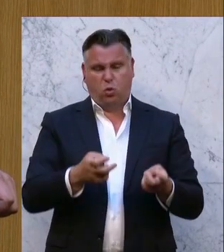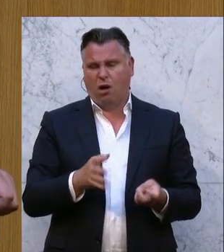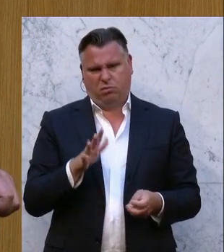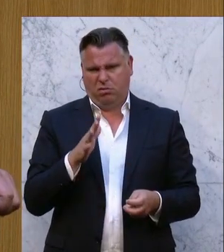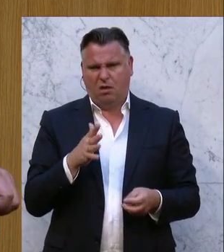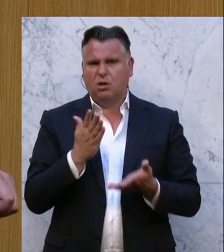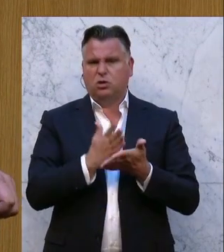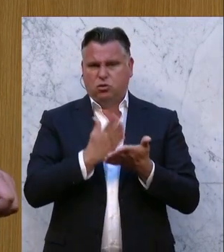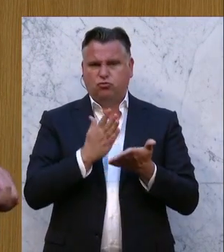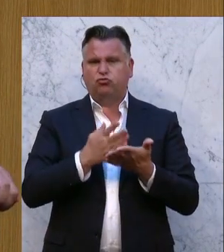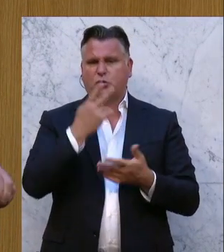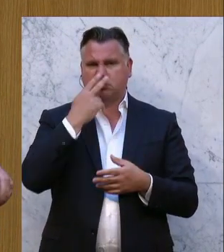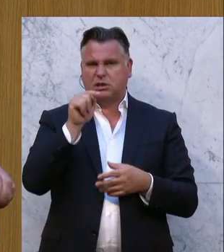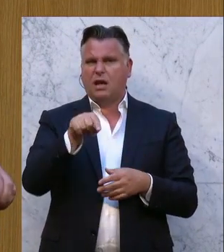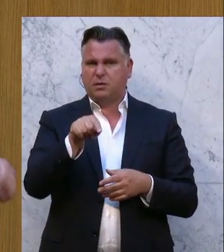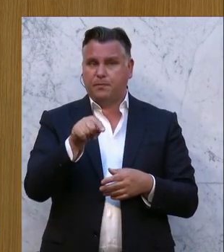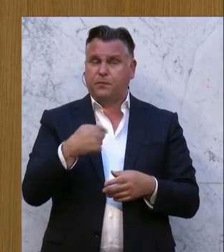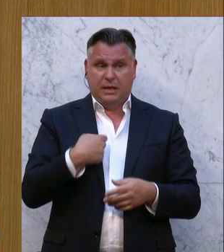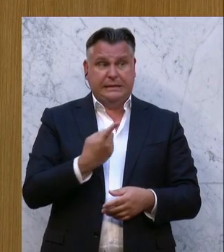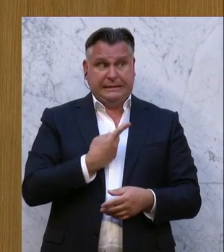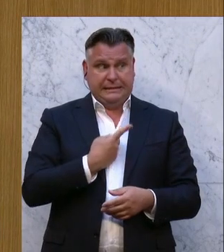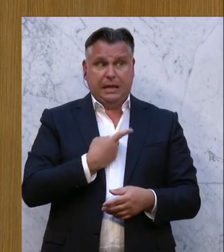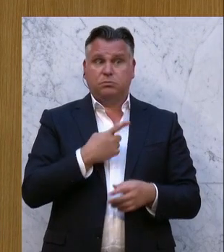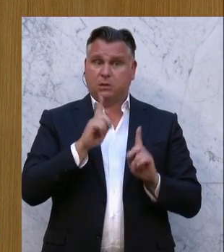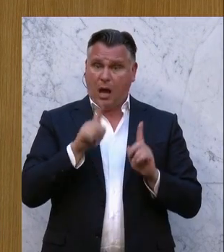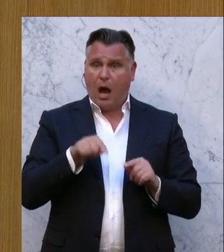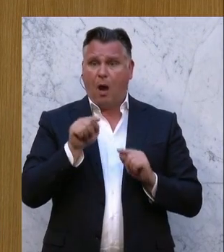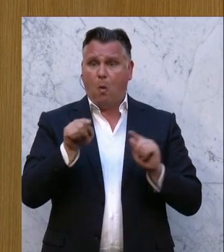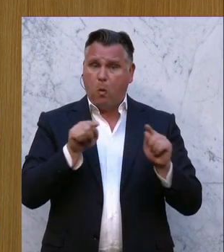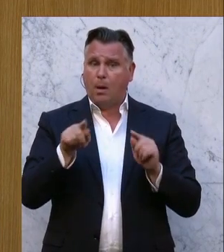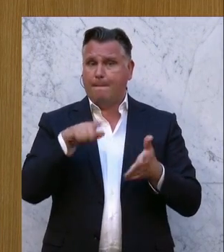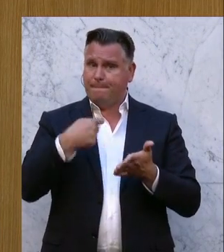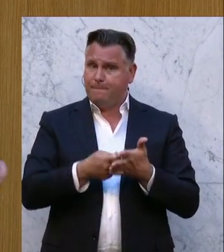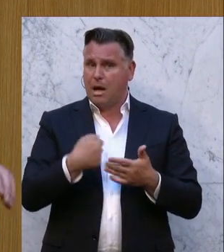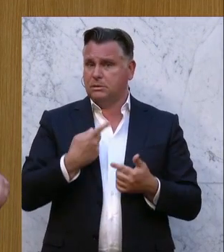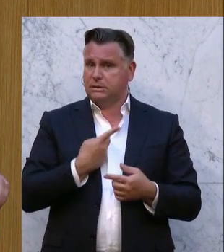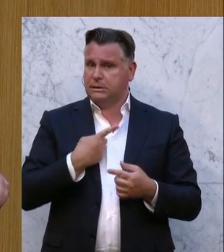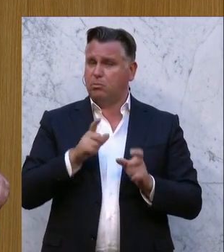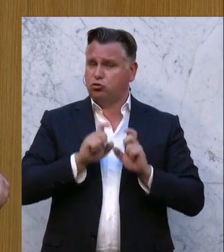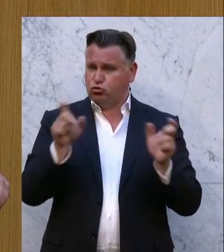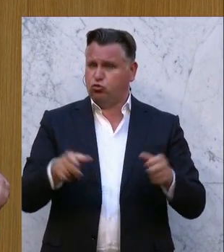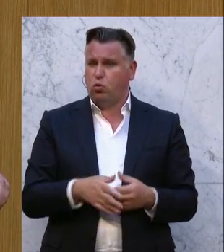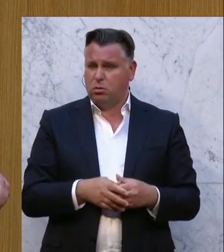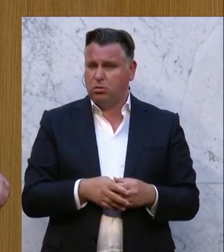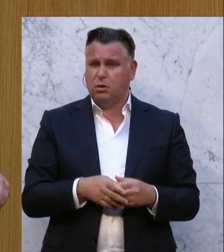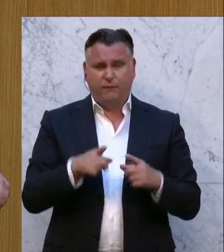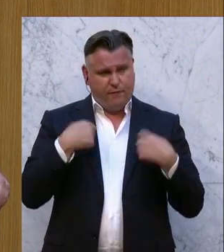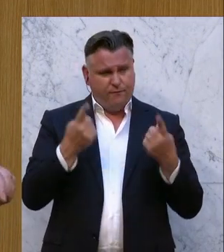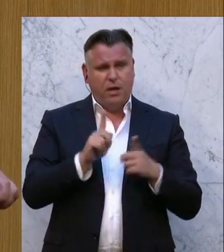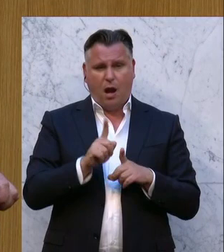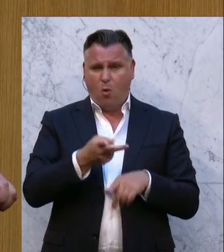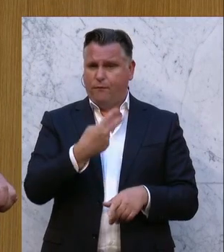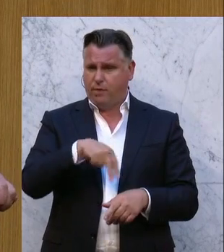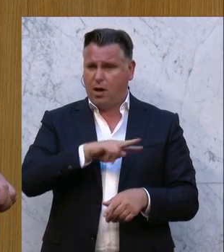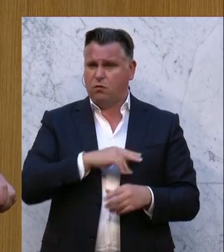anderen draufkommen, dass wir vielleicht selbst auch an den einen oder anderen Preisen Schuld tragen oder Verantwortung dafür tragen, das